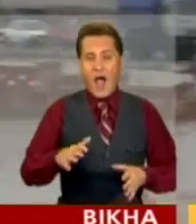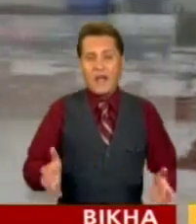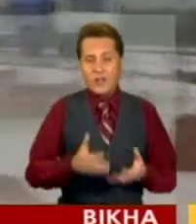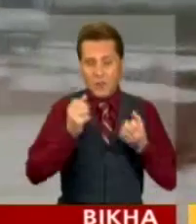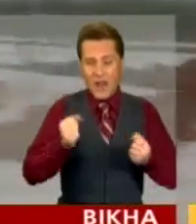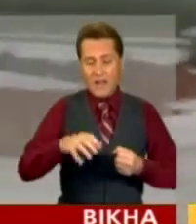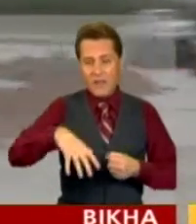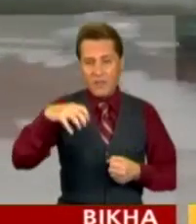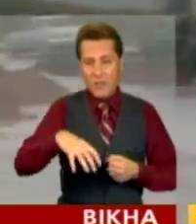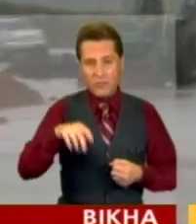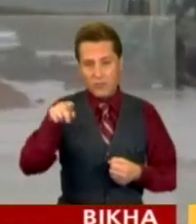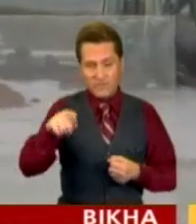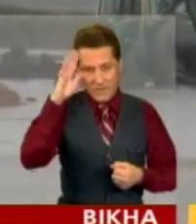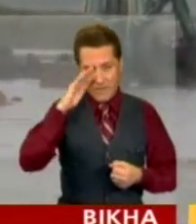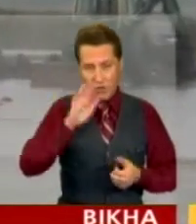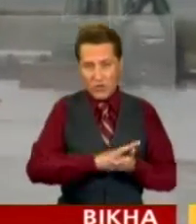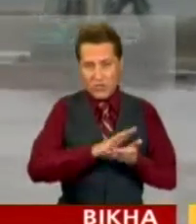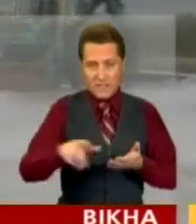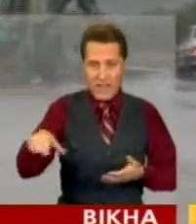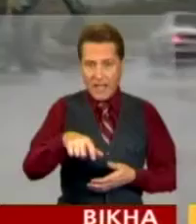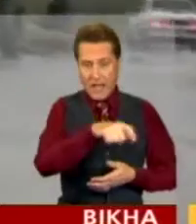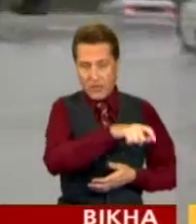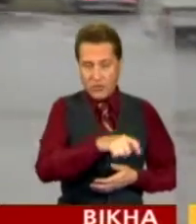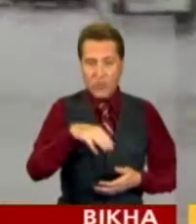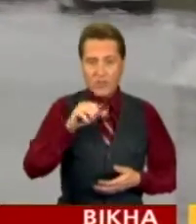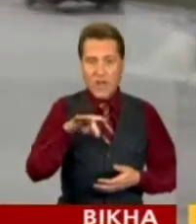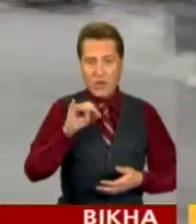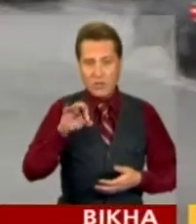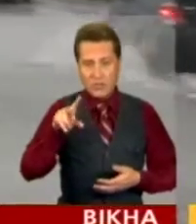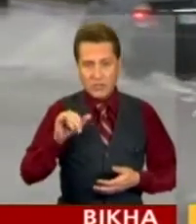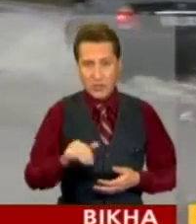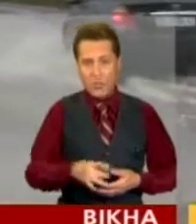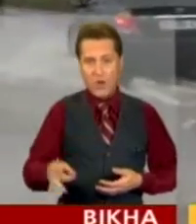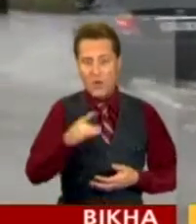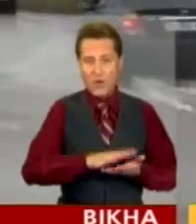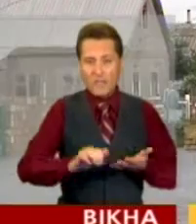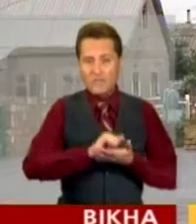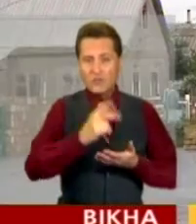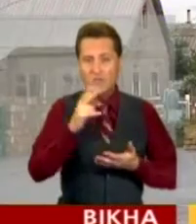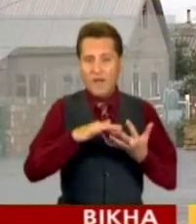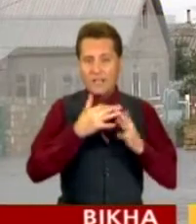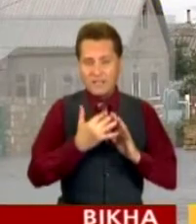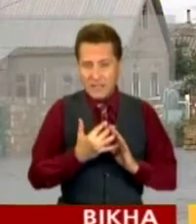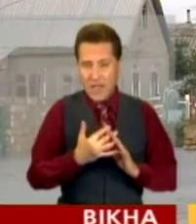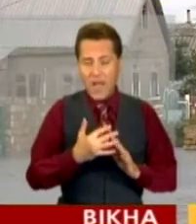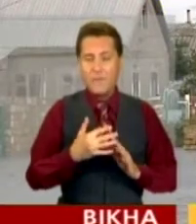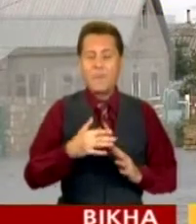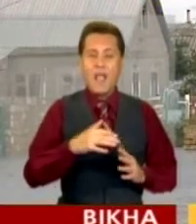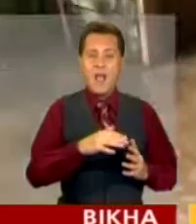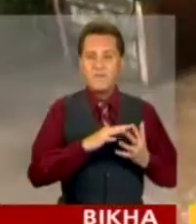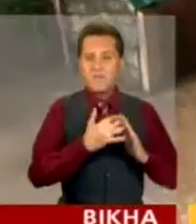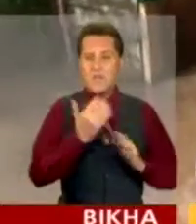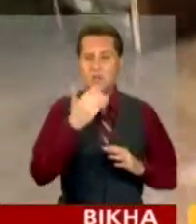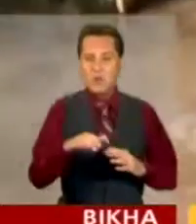вечора відпомповують звідти воду, чистять річку. Тим часом у Тарутинському районі велика вода знищила 2 села. У селі Перемозі із